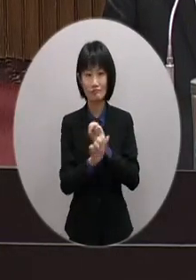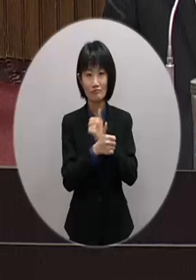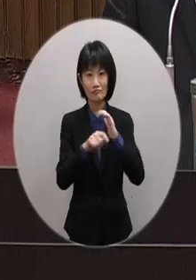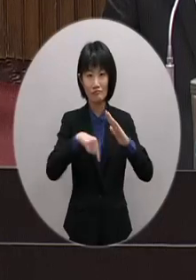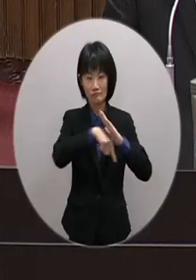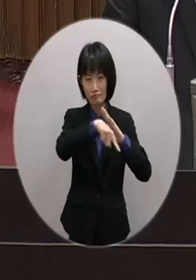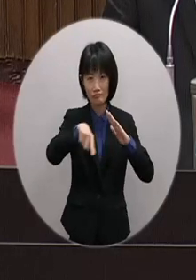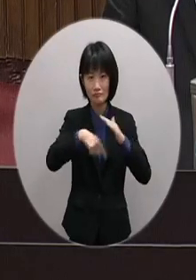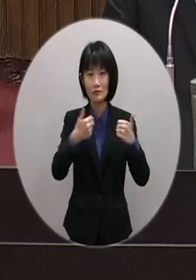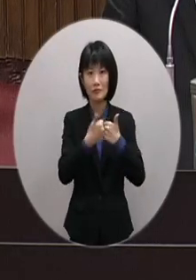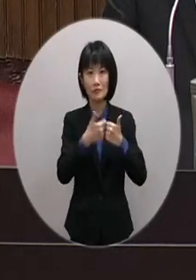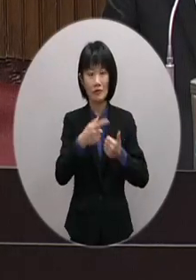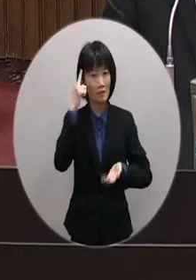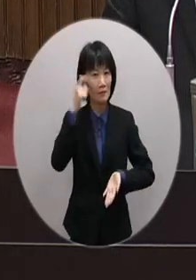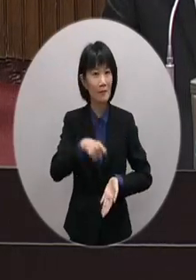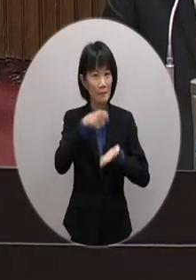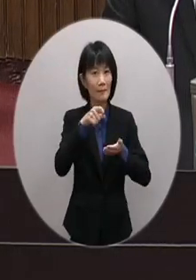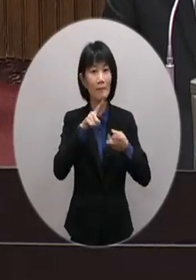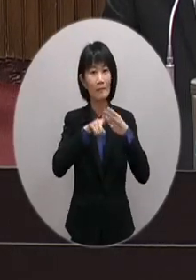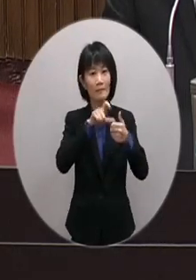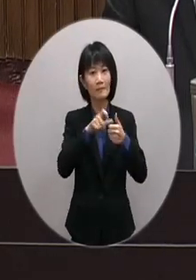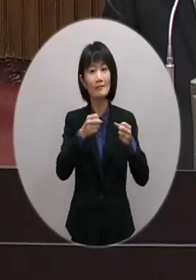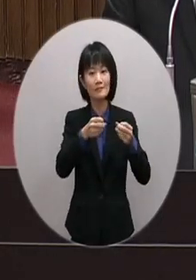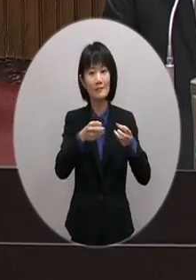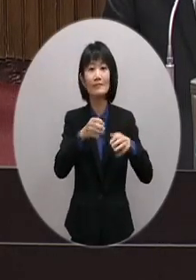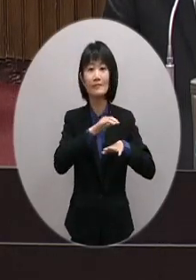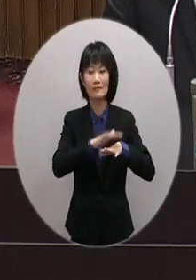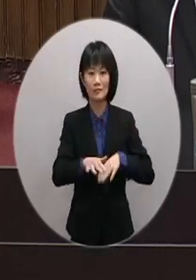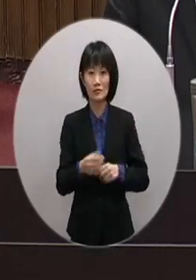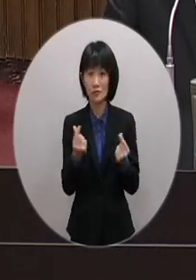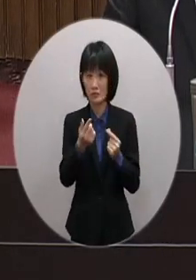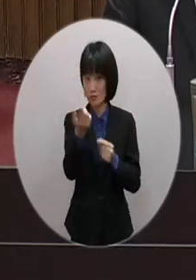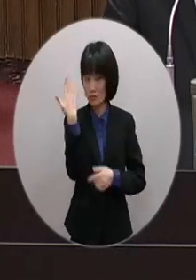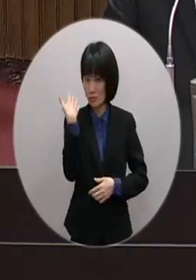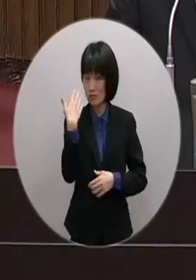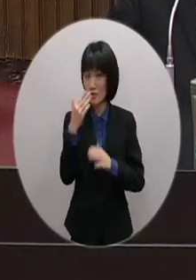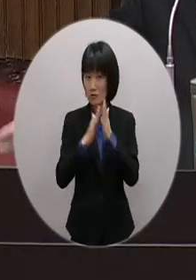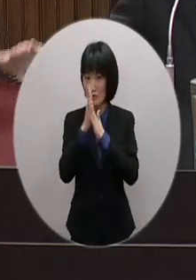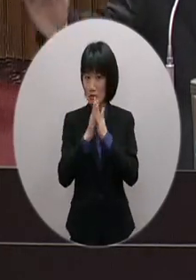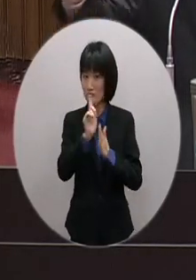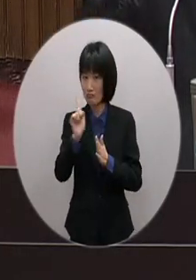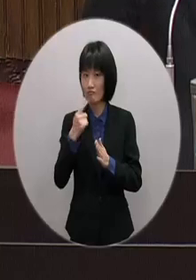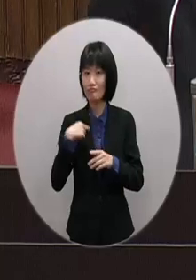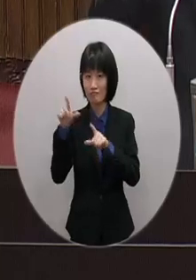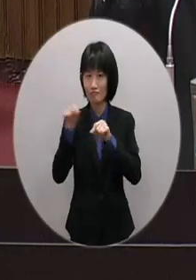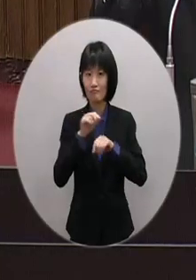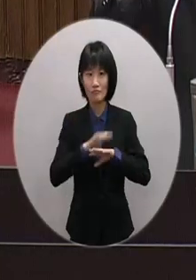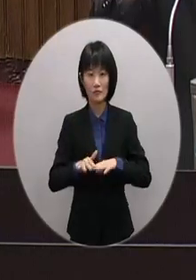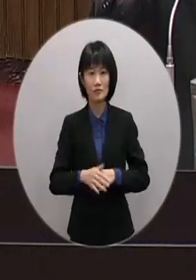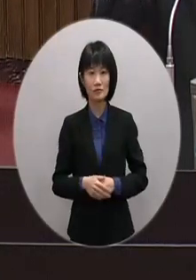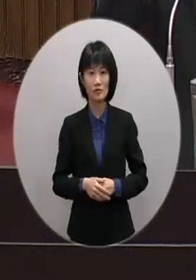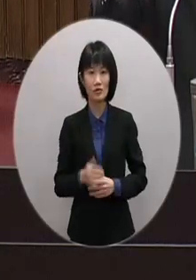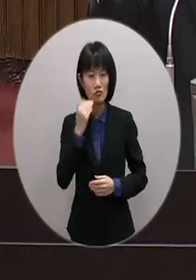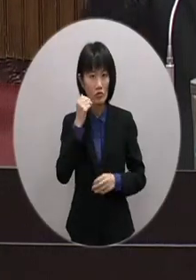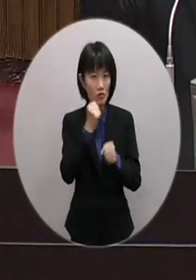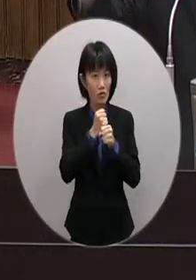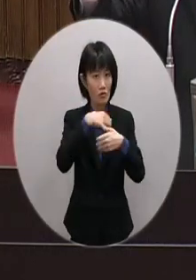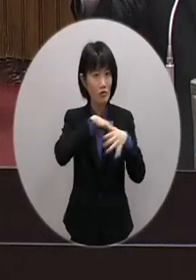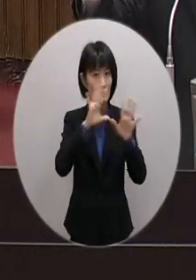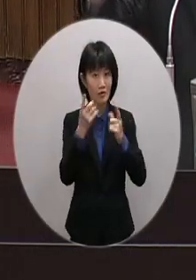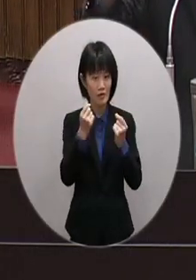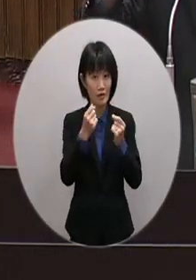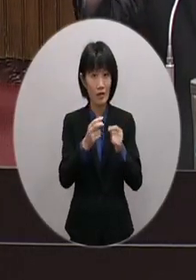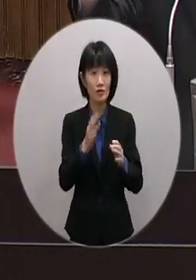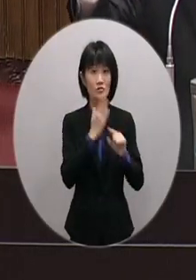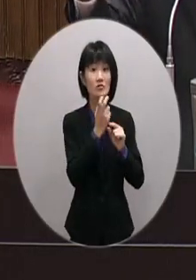院的院会呢就会提出讨论，那基本上就是如你之前要求的，啊，就是说同一个职务，直辖市跟